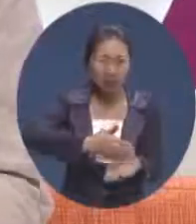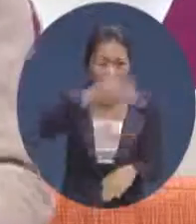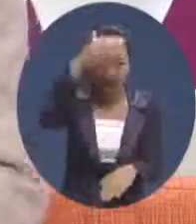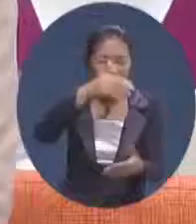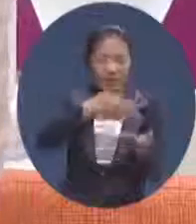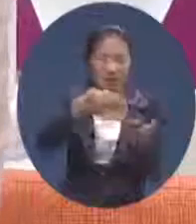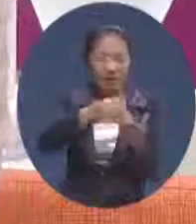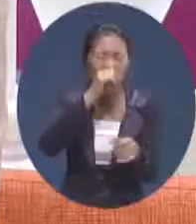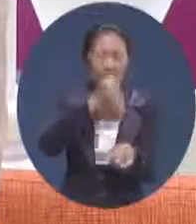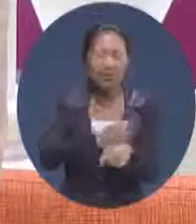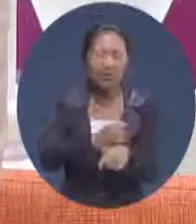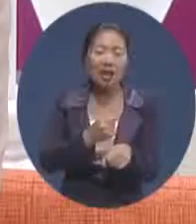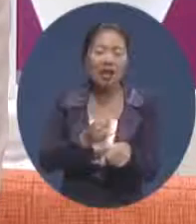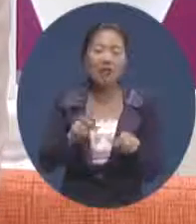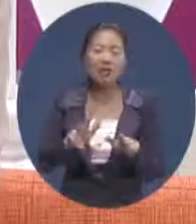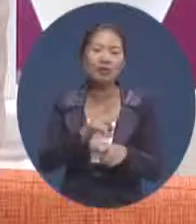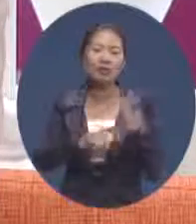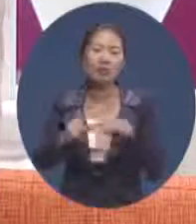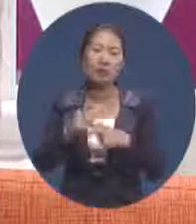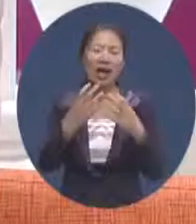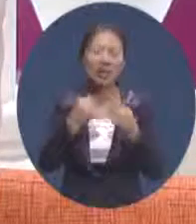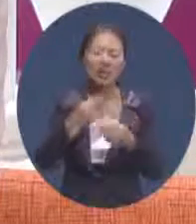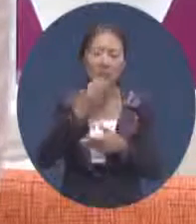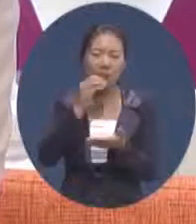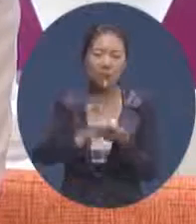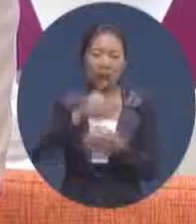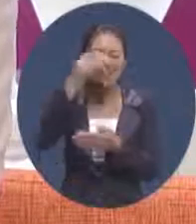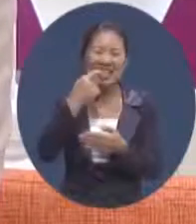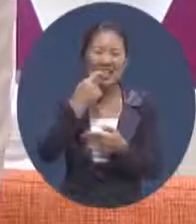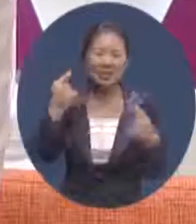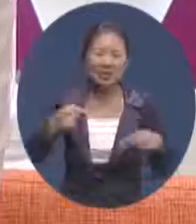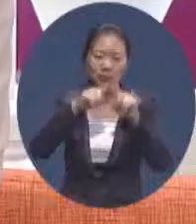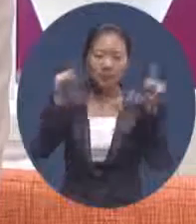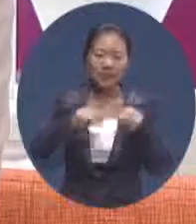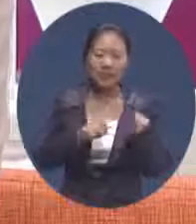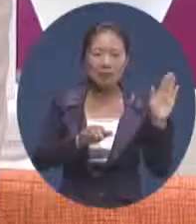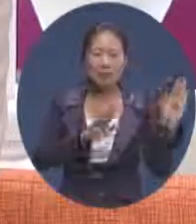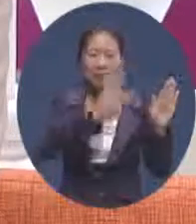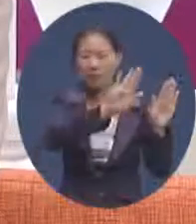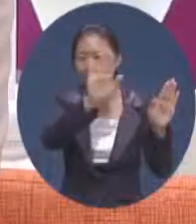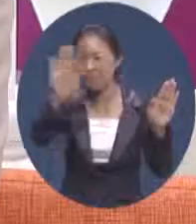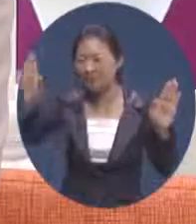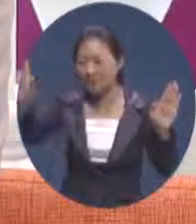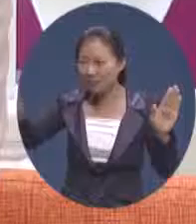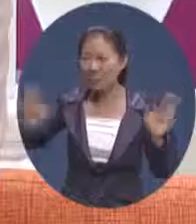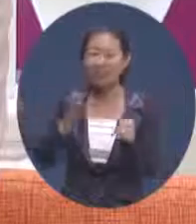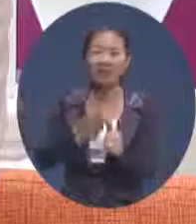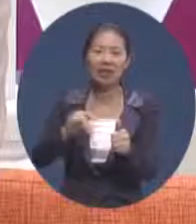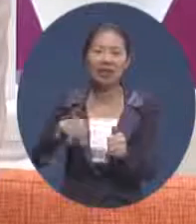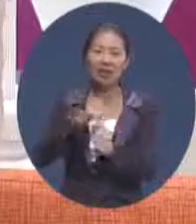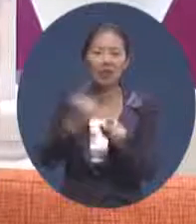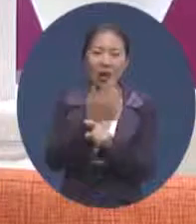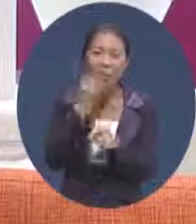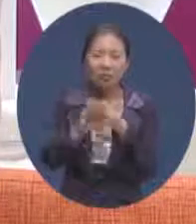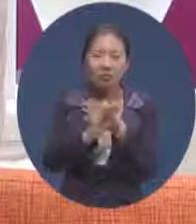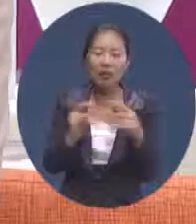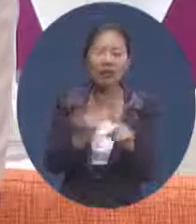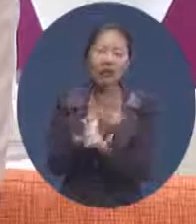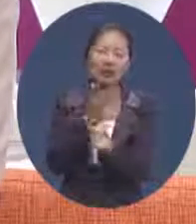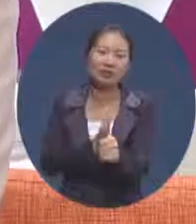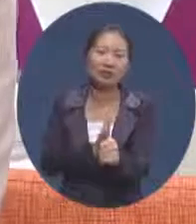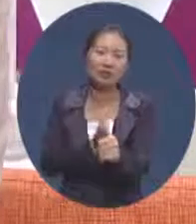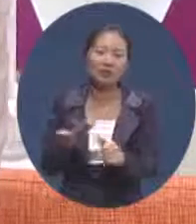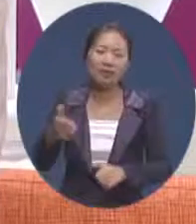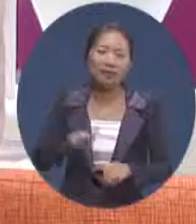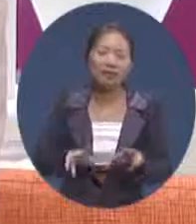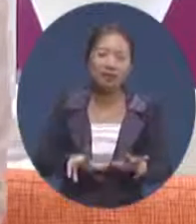벽에 붙여놓으셨대지만 더 많은 벽에 붙여두시면 되는 거고요. 환경을 바꿀 수 있으면 최대한 먼저 환경을 바꿔주세요. 그런데